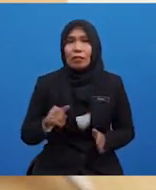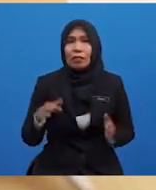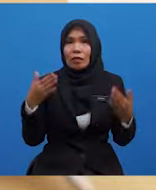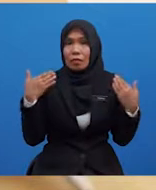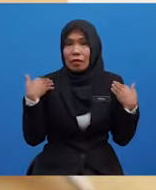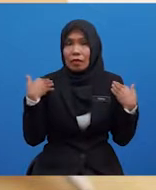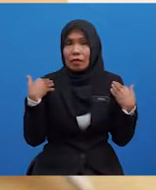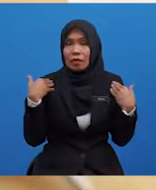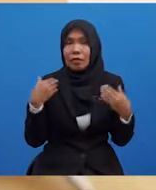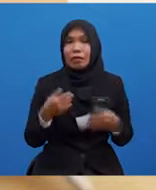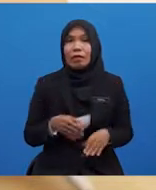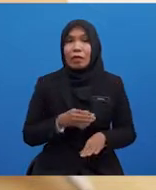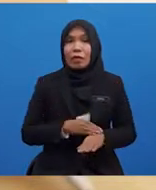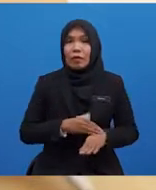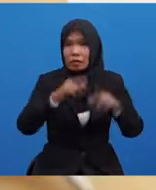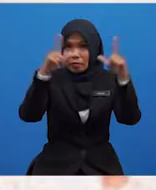pada lapisan kedua.